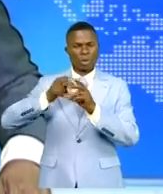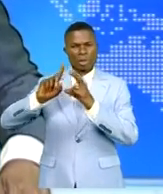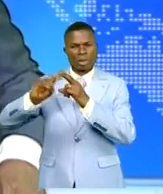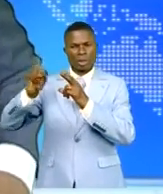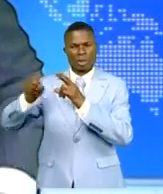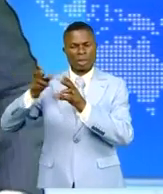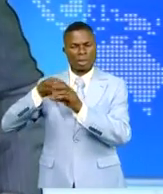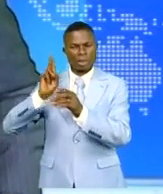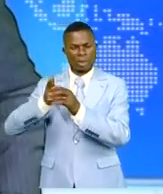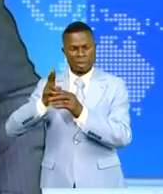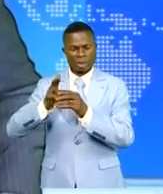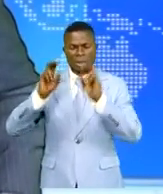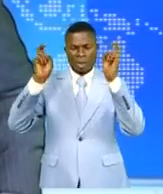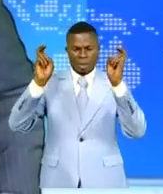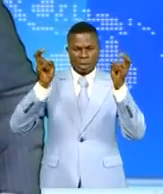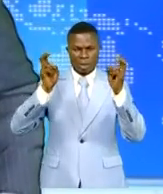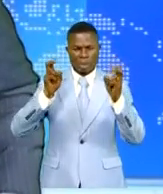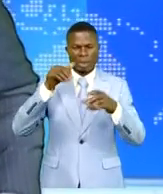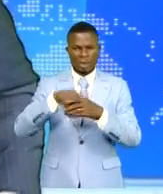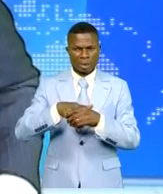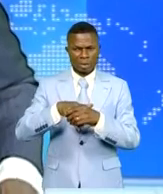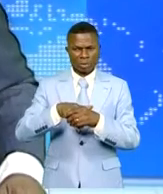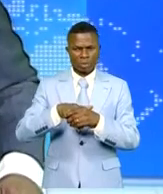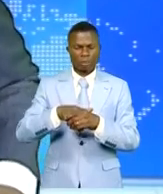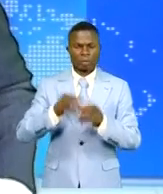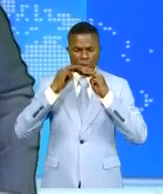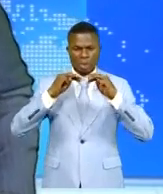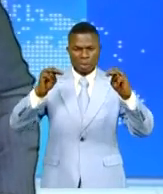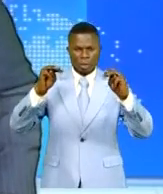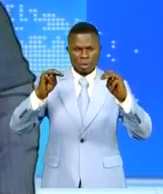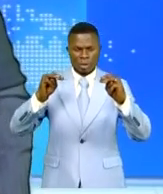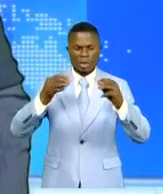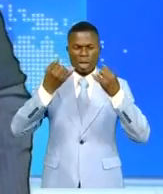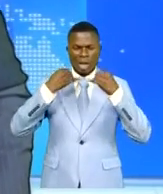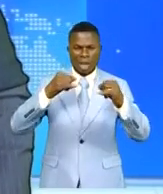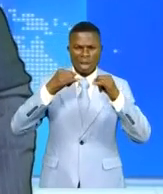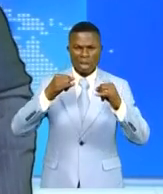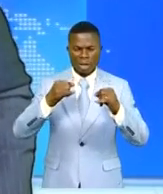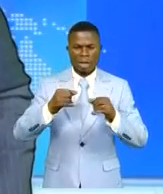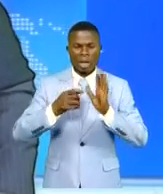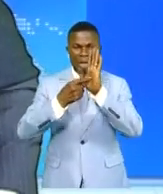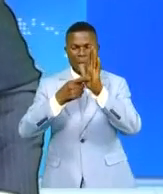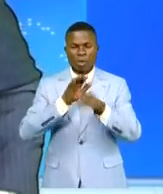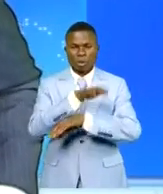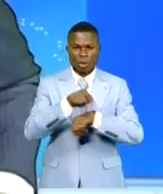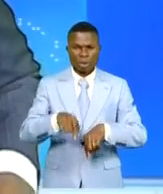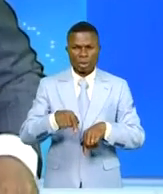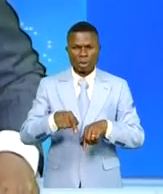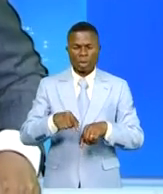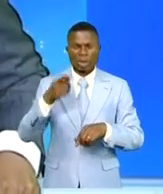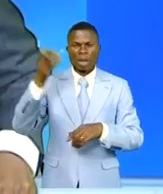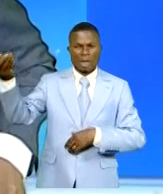sujets d'actualité abordés au cours de l'émission, plutôt question d'actualité qui sera diffusée ce soir et qui reçoit pour